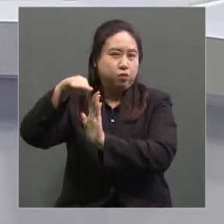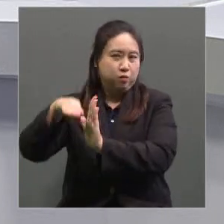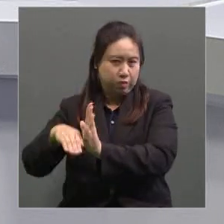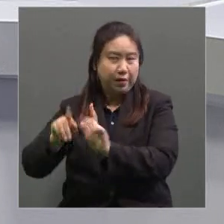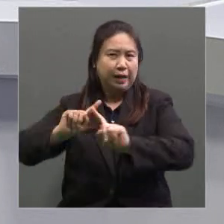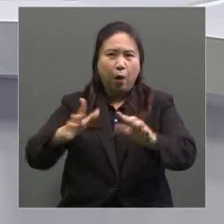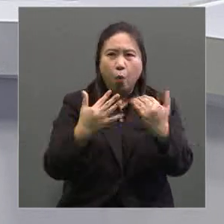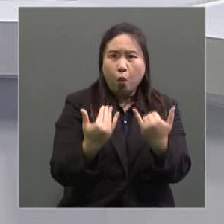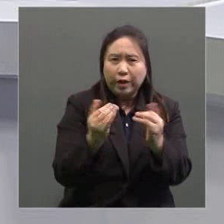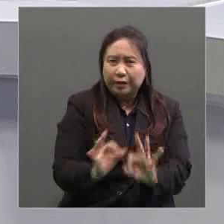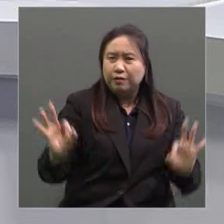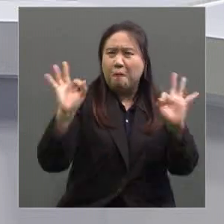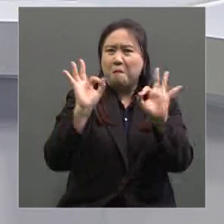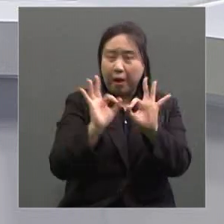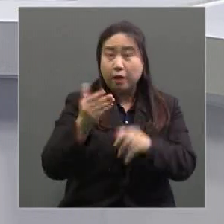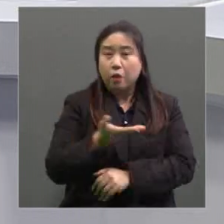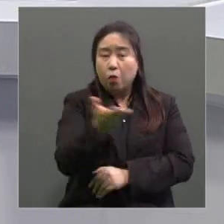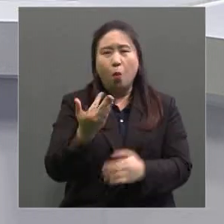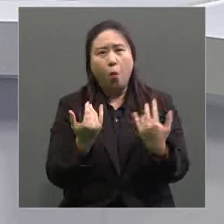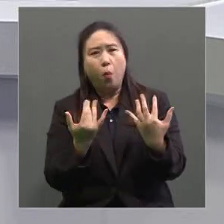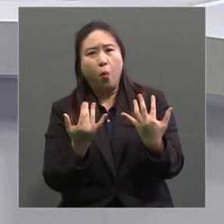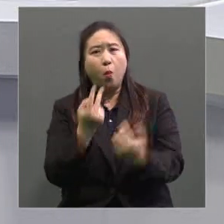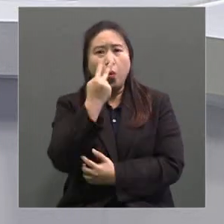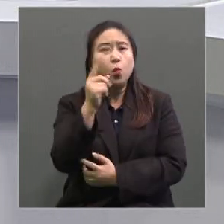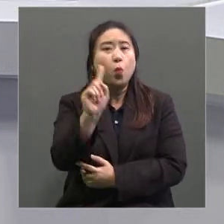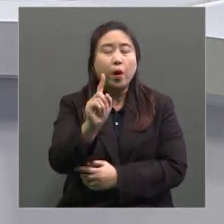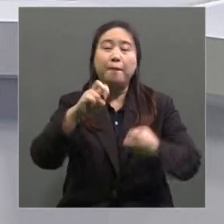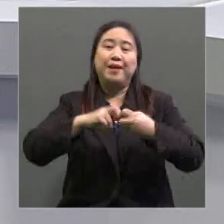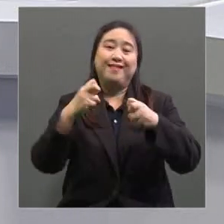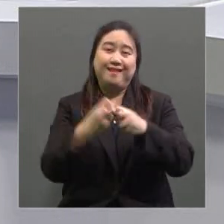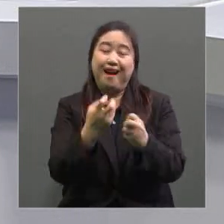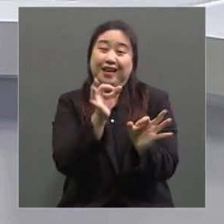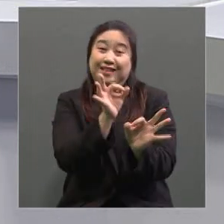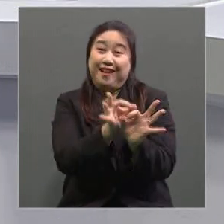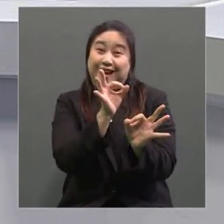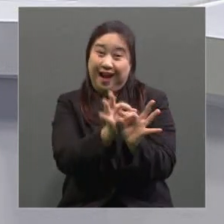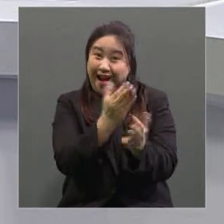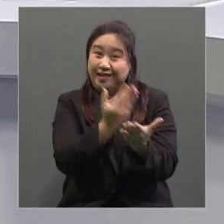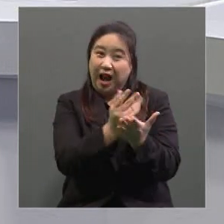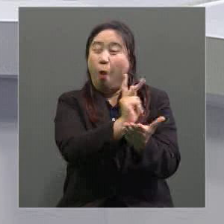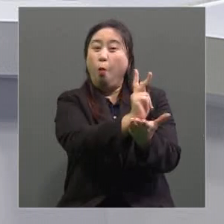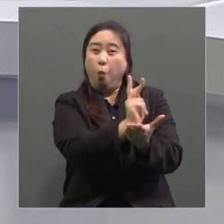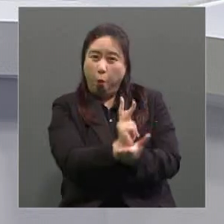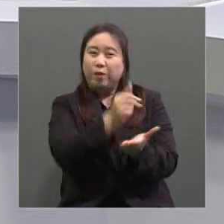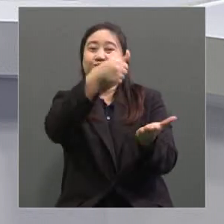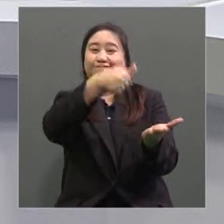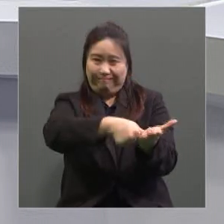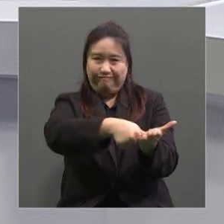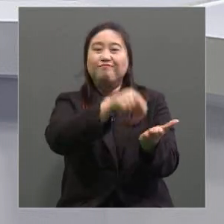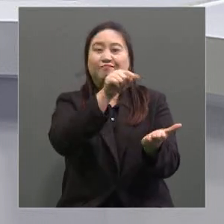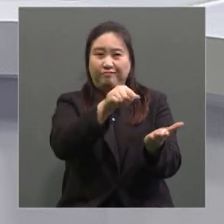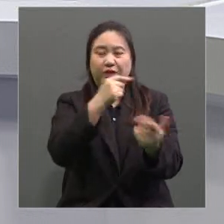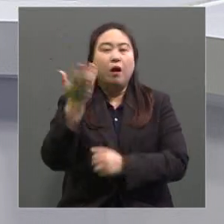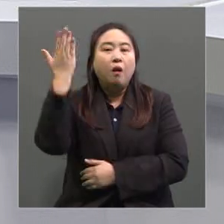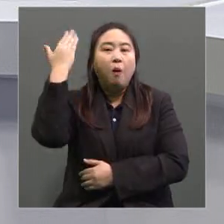เรื่องใหญ่เรื่องที่หลายๆคนจับตารอดูอยู่ก็คือการแก้ปัญหาหนี้ในระบบนะคะเพราะว่าก่อนหน้านี้นายกรัฐมน